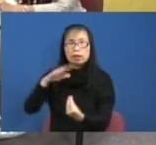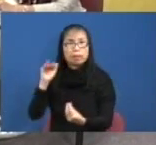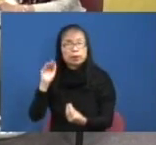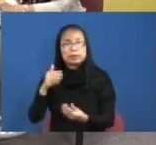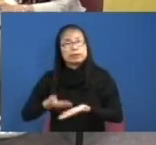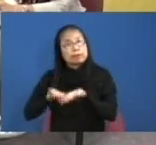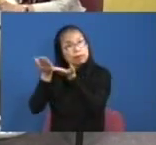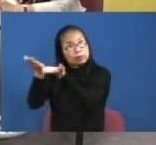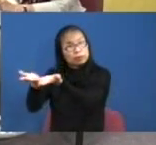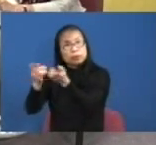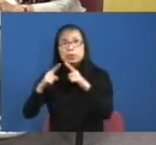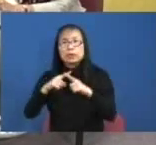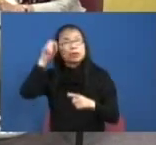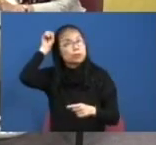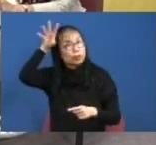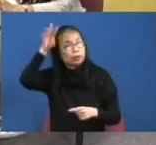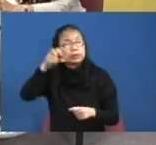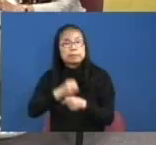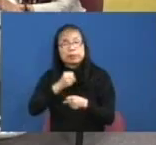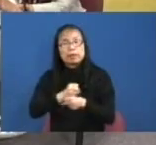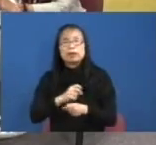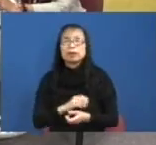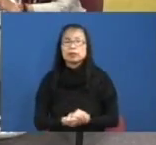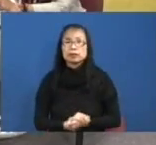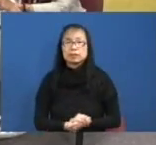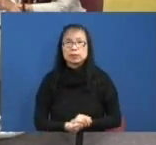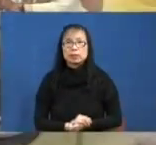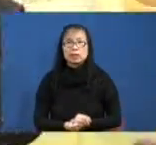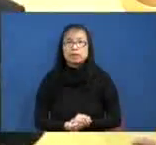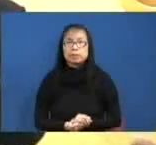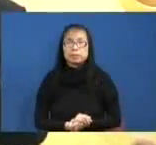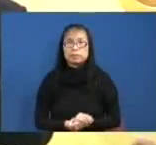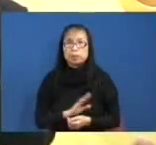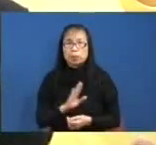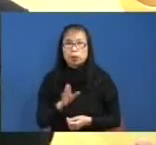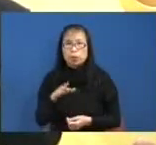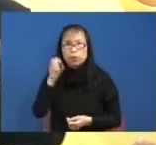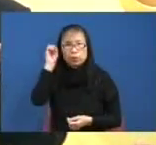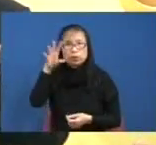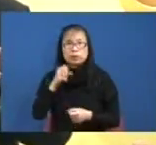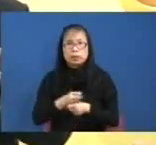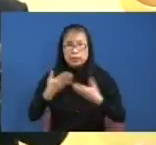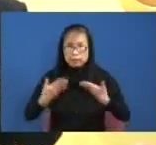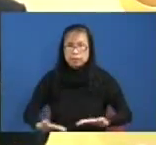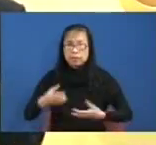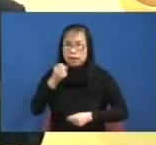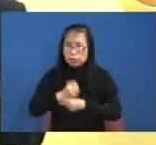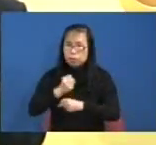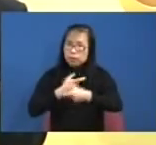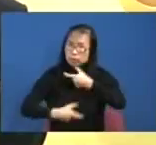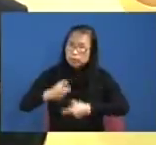到一啲人去創業啊？去即係甚至唔好話創業啦，有啲已經做緊生意嘅，點樣係可